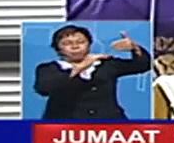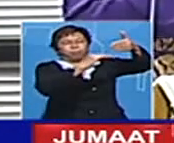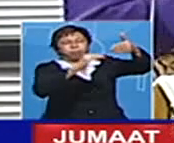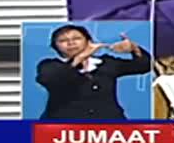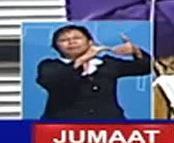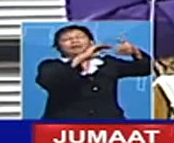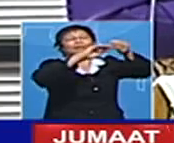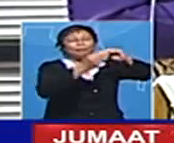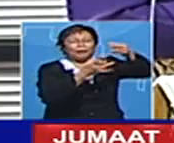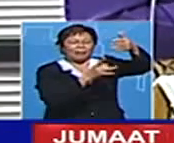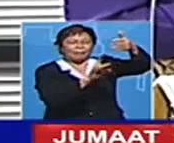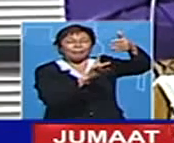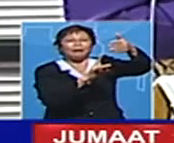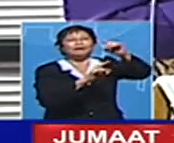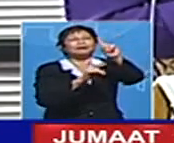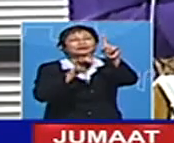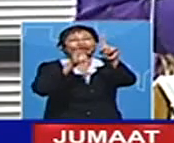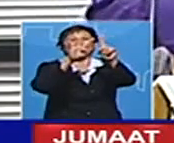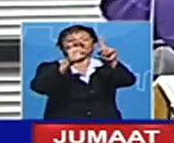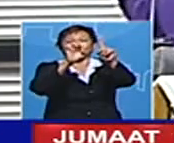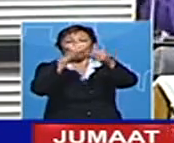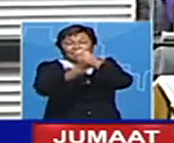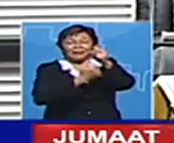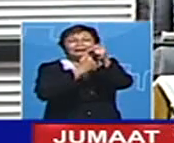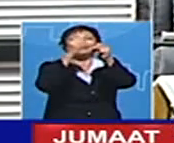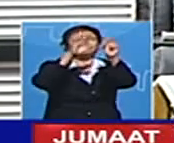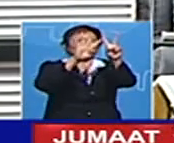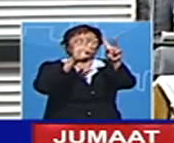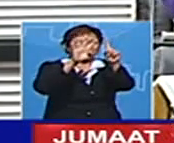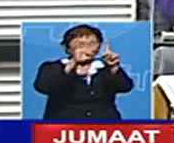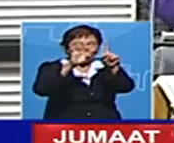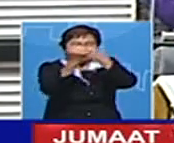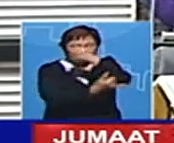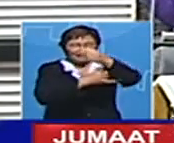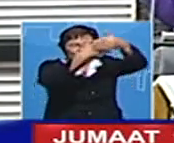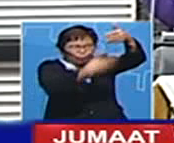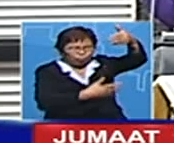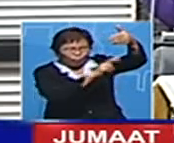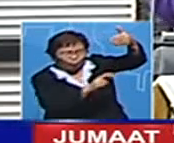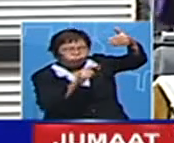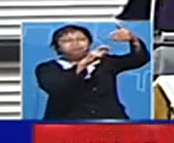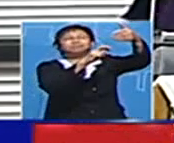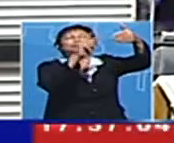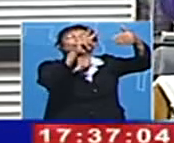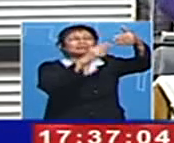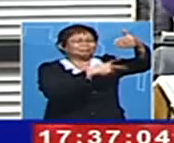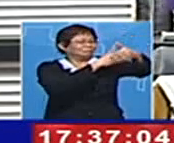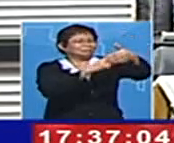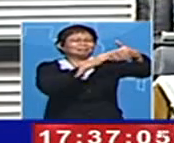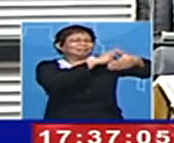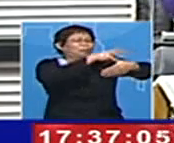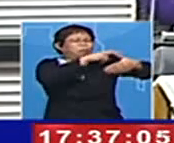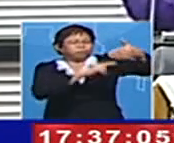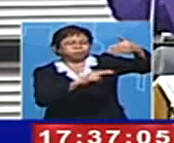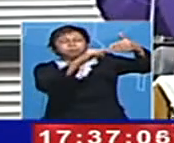18 daripada 140 negara utama ekonomi dunia kepada rakyat sekalian